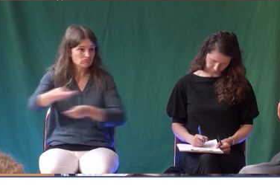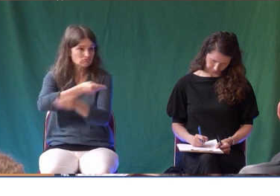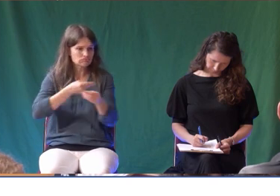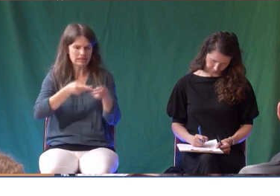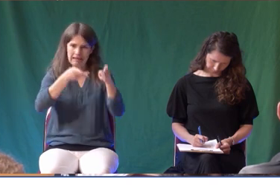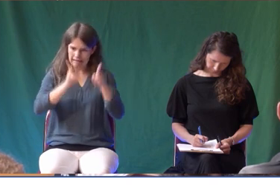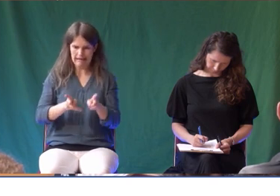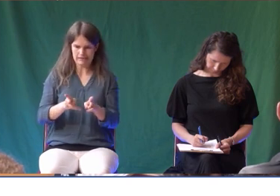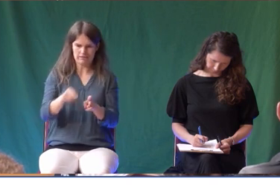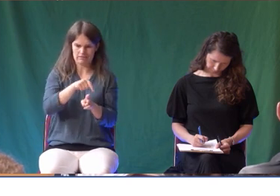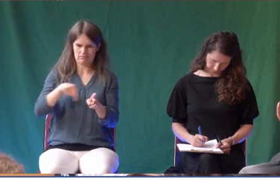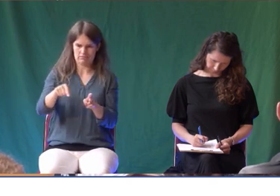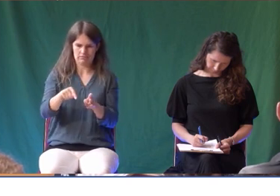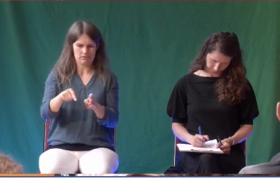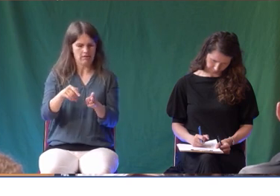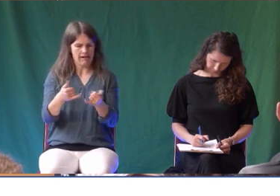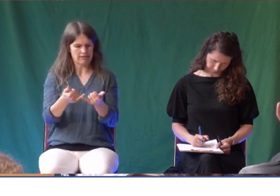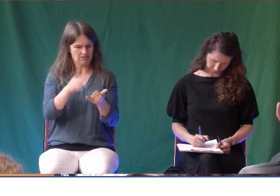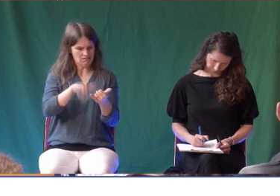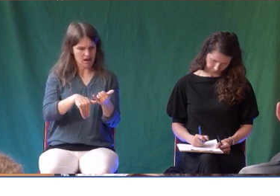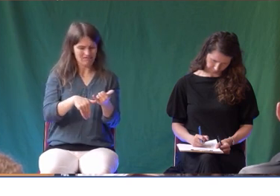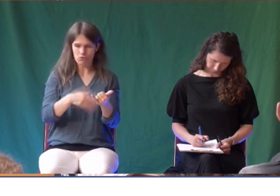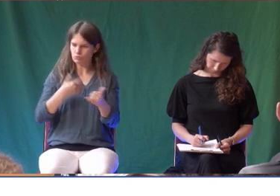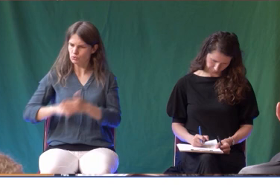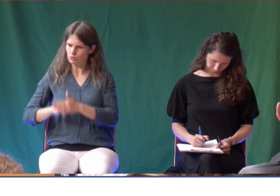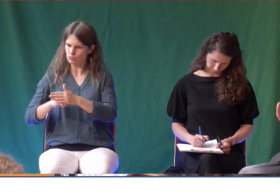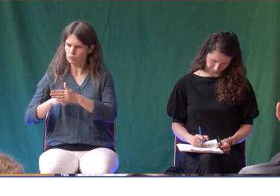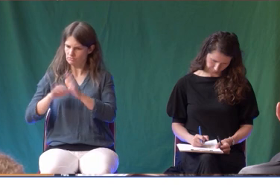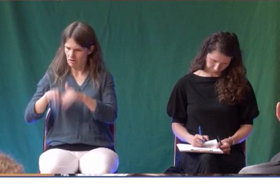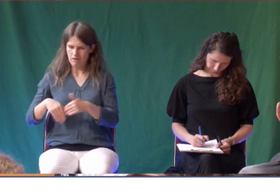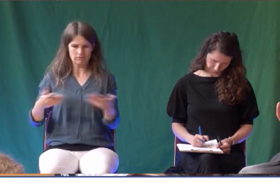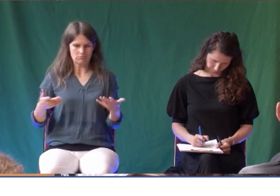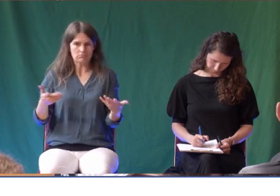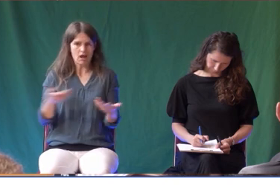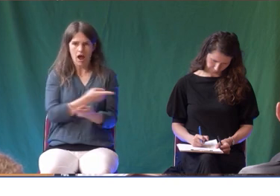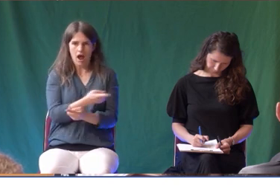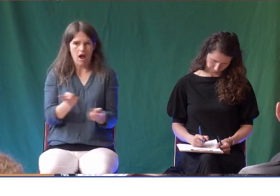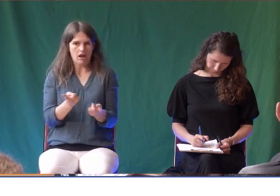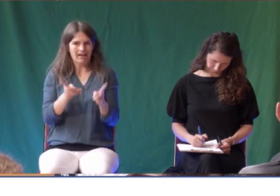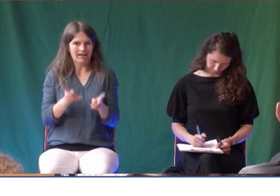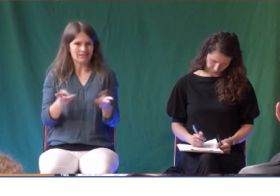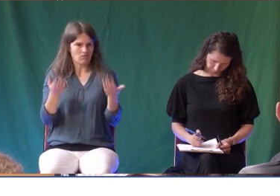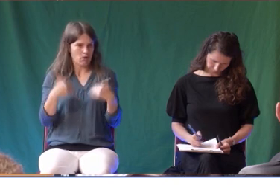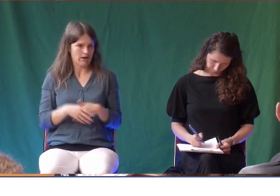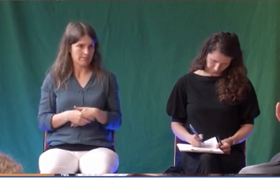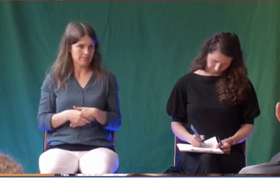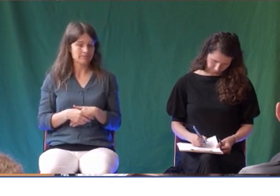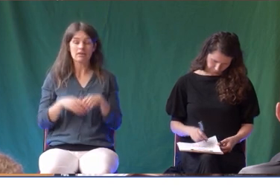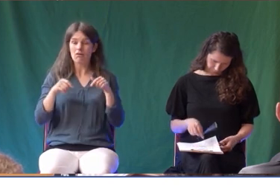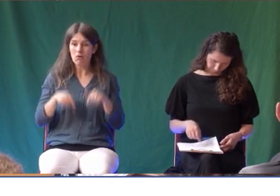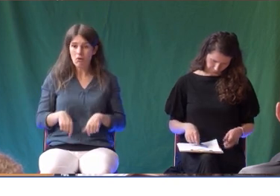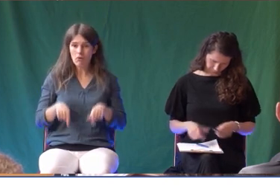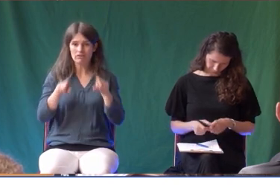Elternteil sein und hat auch ein Recht auf Unterstützung wir wollen uns heute zu diesem Thema